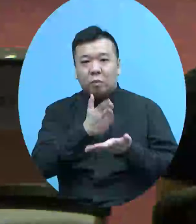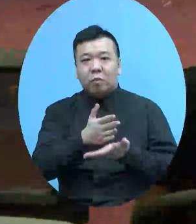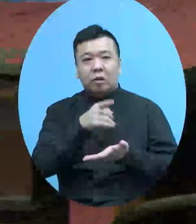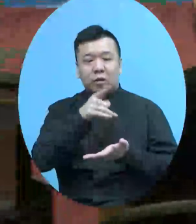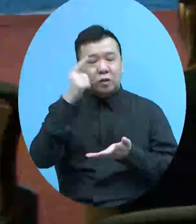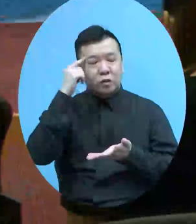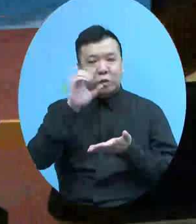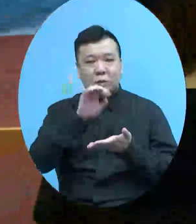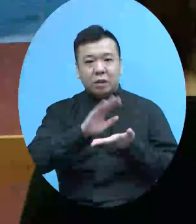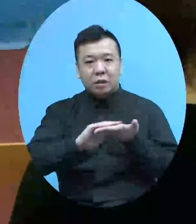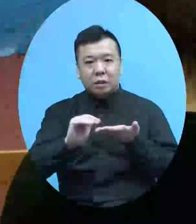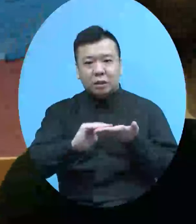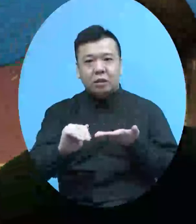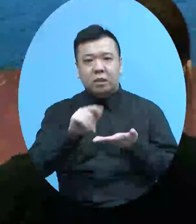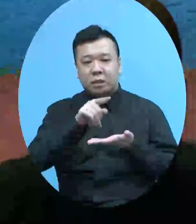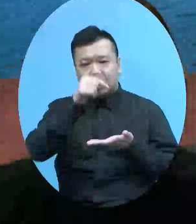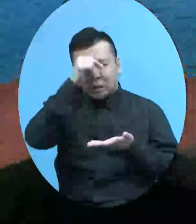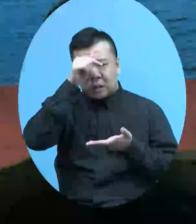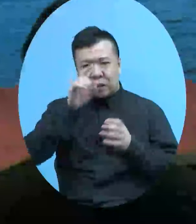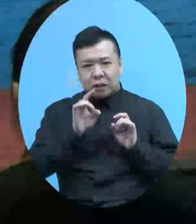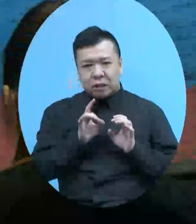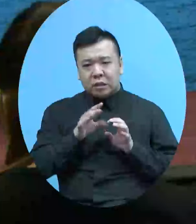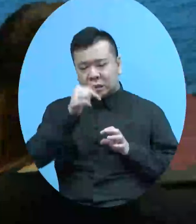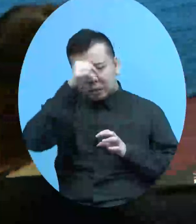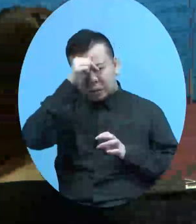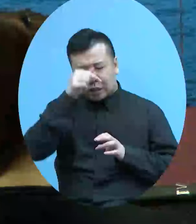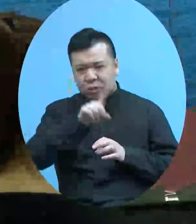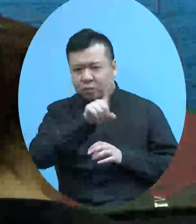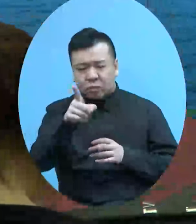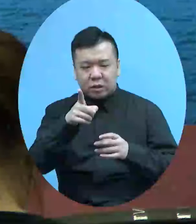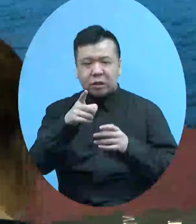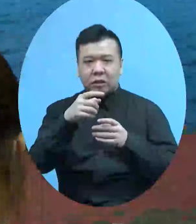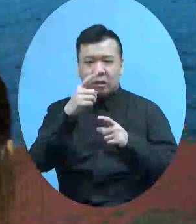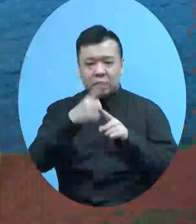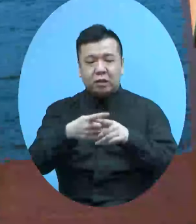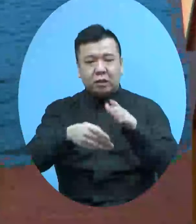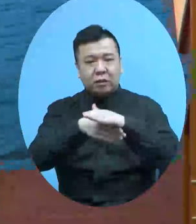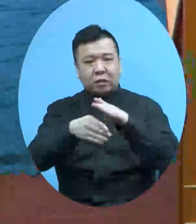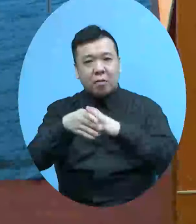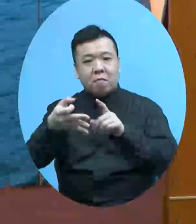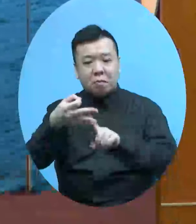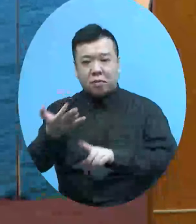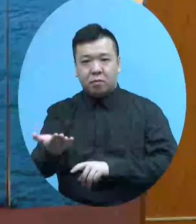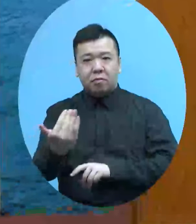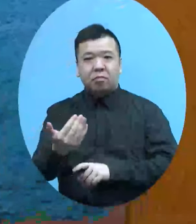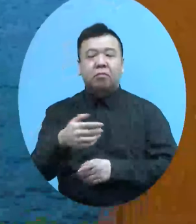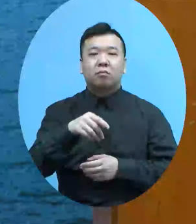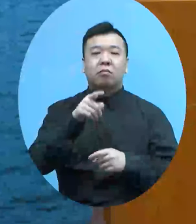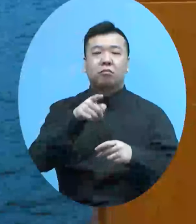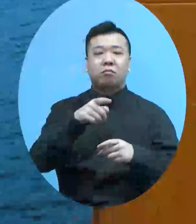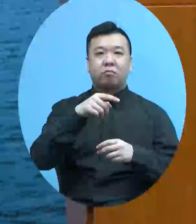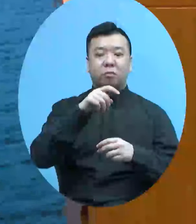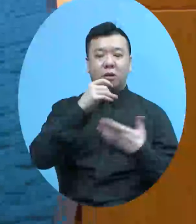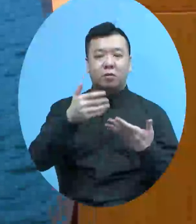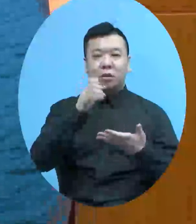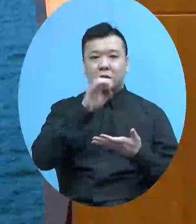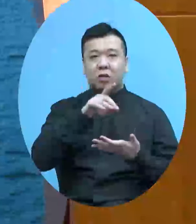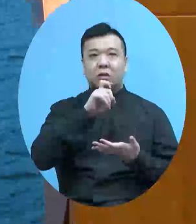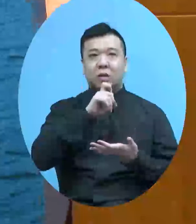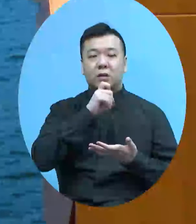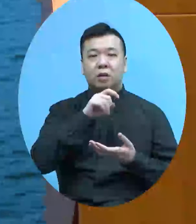到底她看那間私家醫生是哪一間另外就想問一下今次也有說到